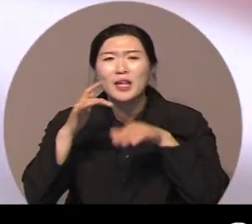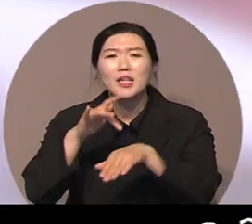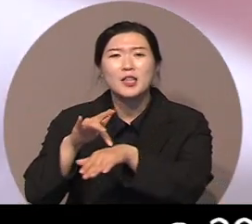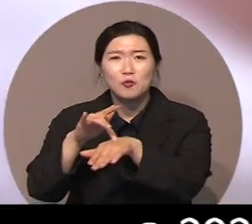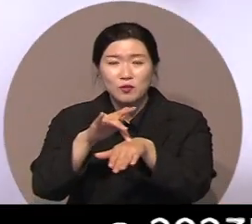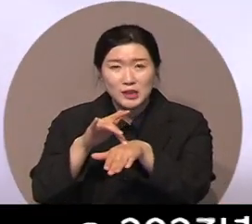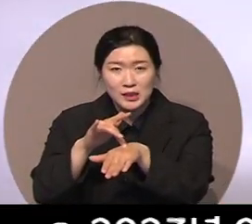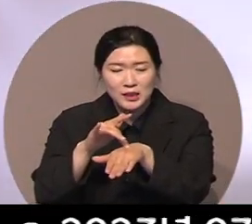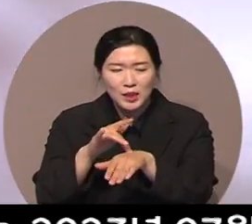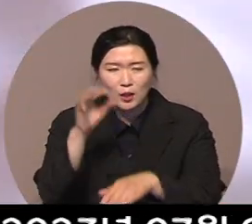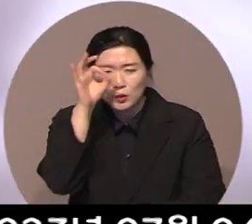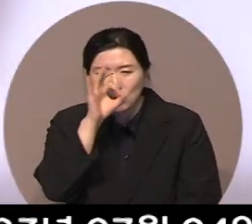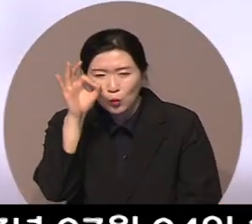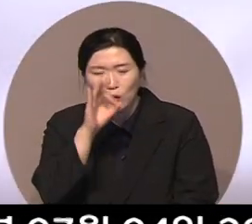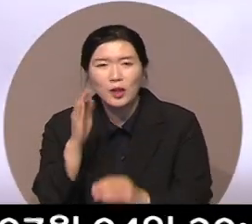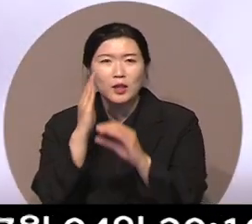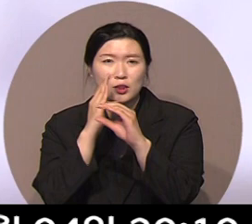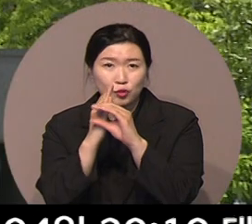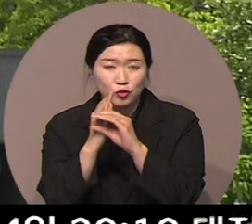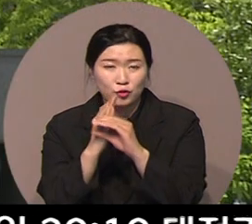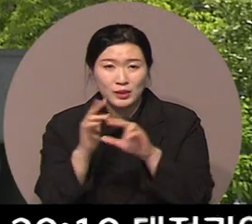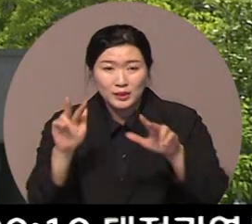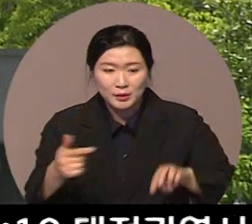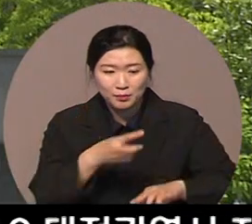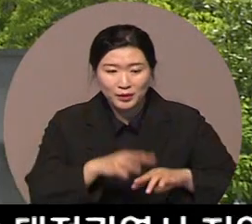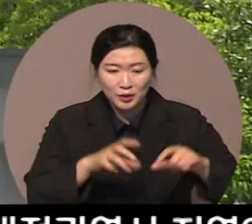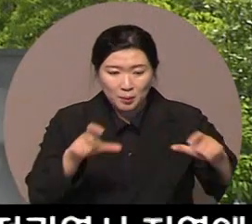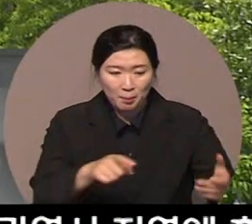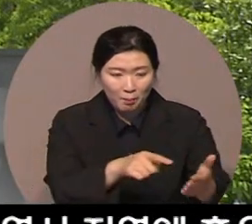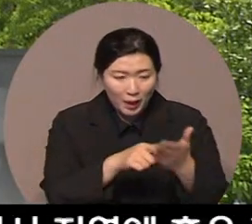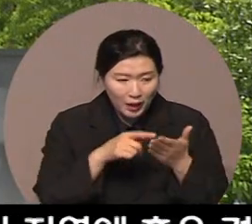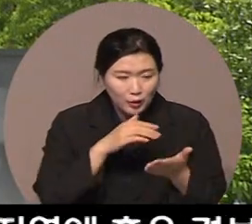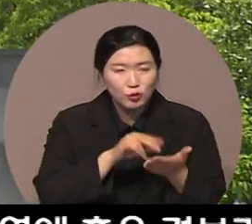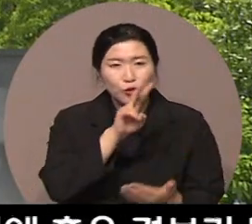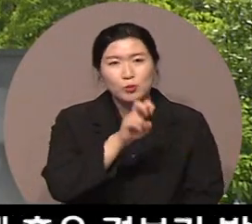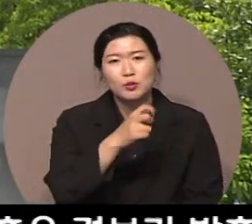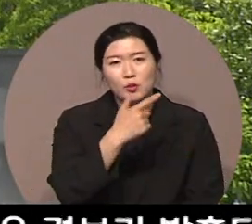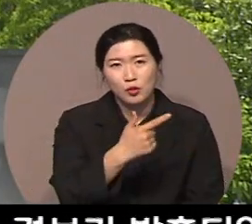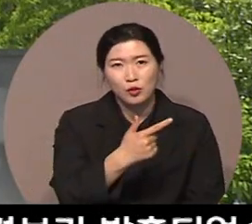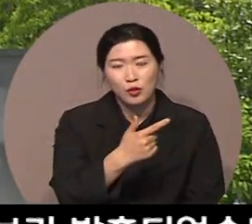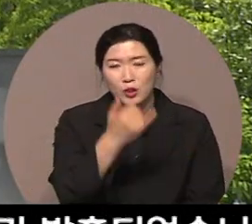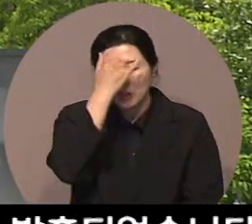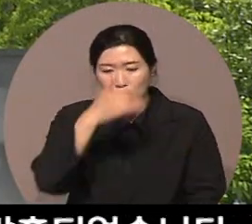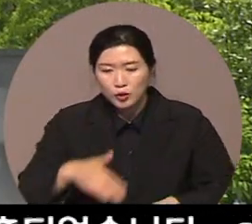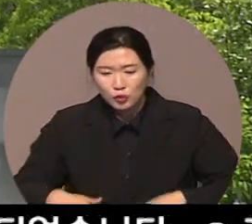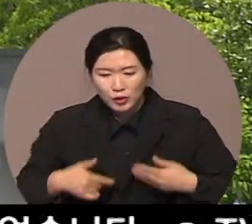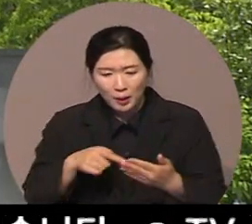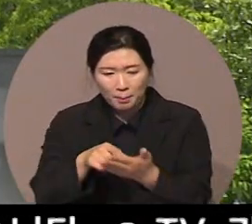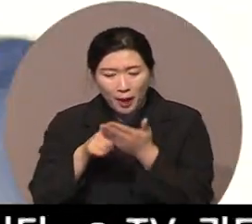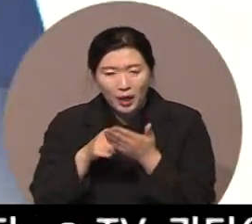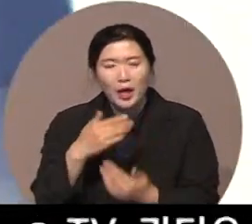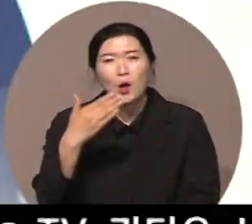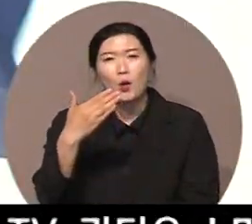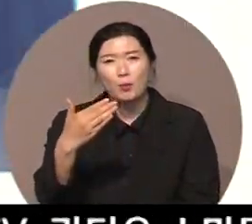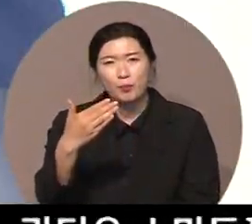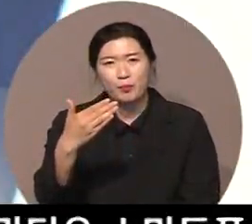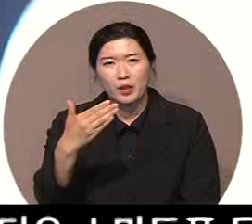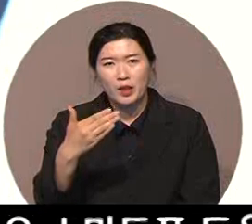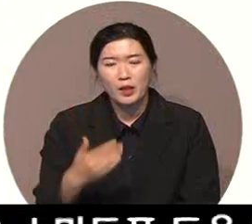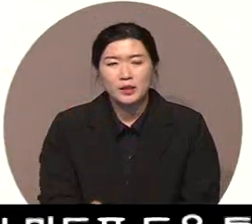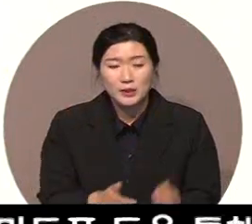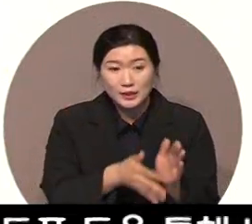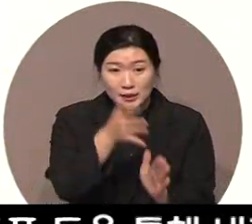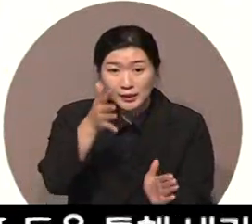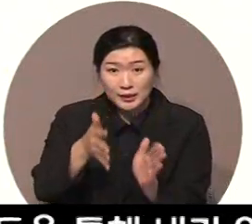전수조사가 이루어지는 가운데 지금까지 대전에서 26건 충남에서 9권의 의심 사례가 파악돼